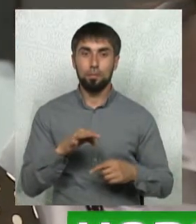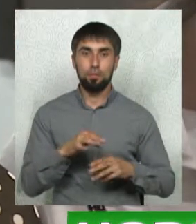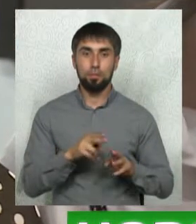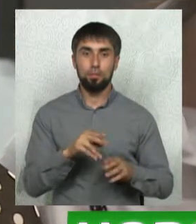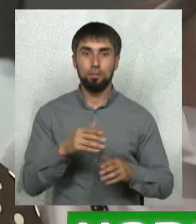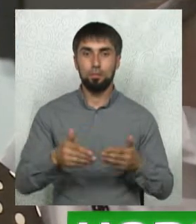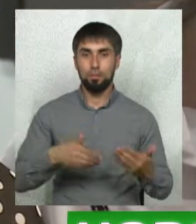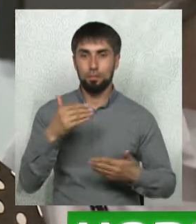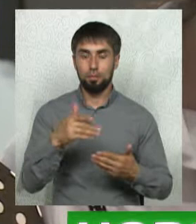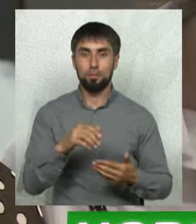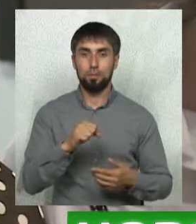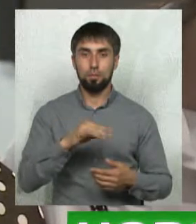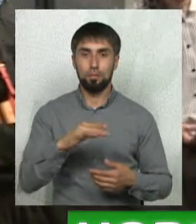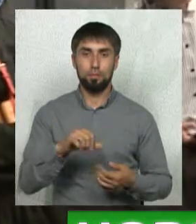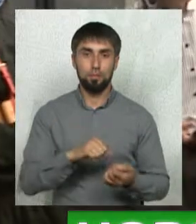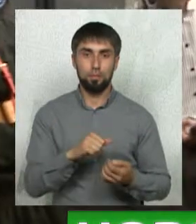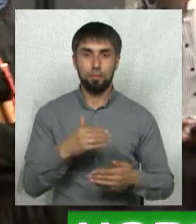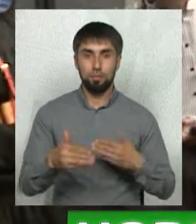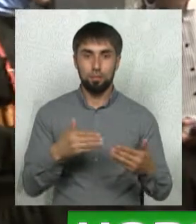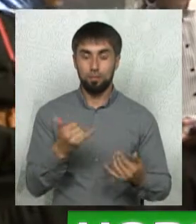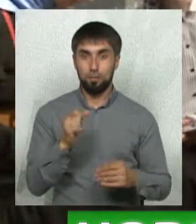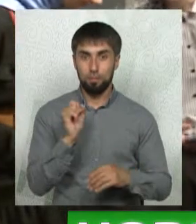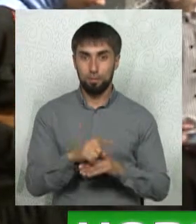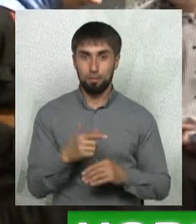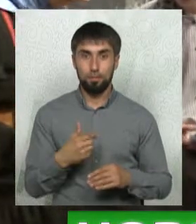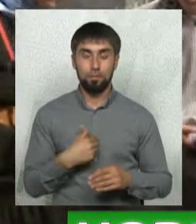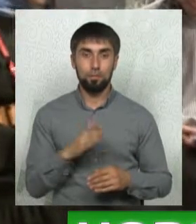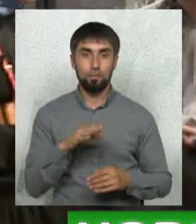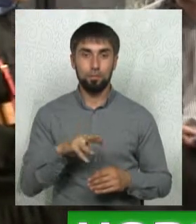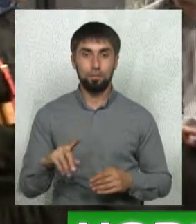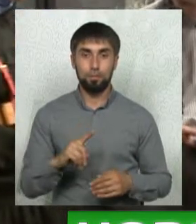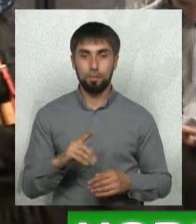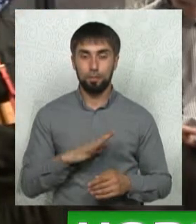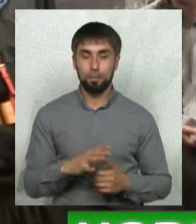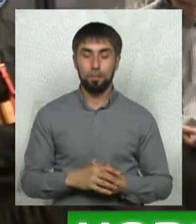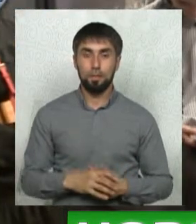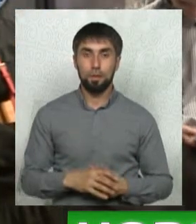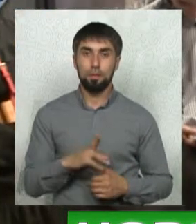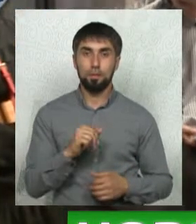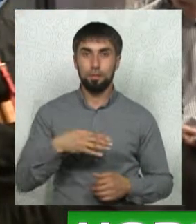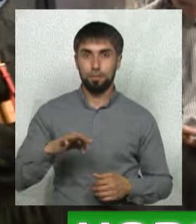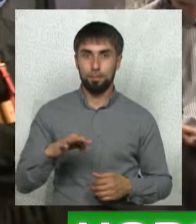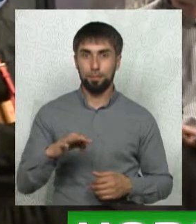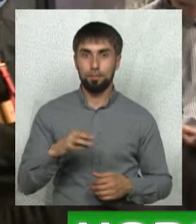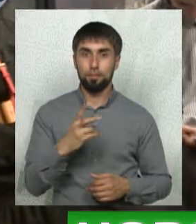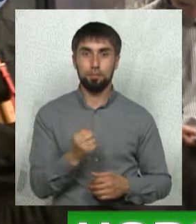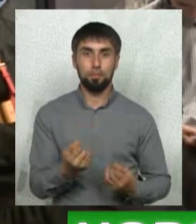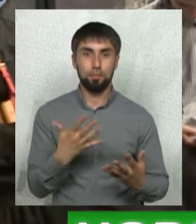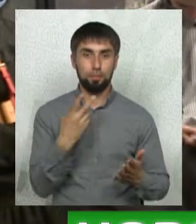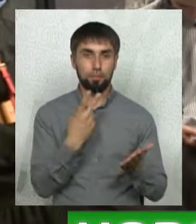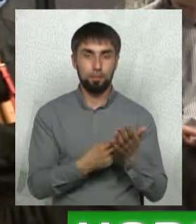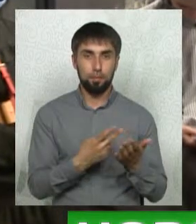набирающие обороты аптечной наркомании. Задача сегодняшняя моя заключается в том, чтобы как-то на каких-то